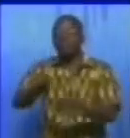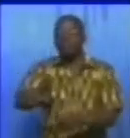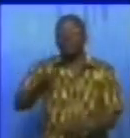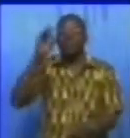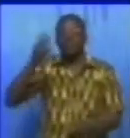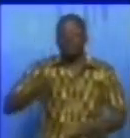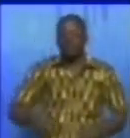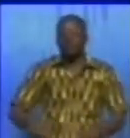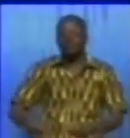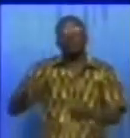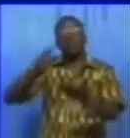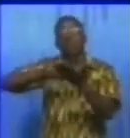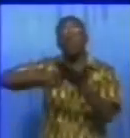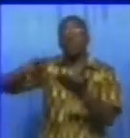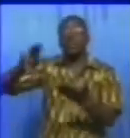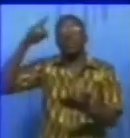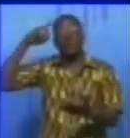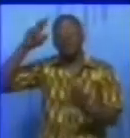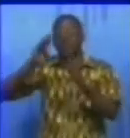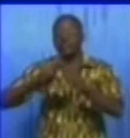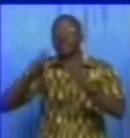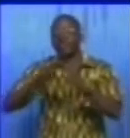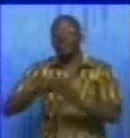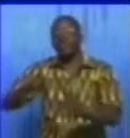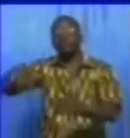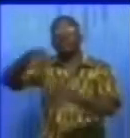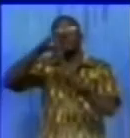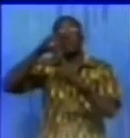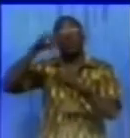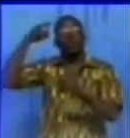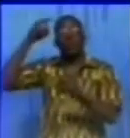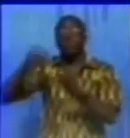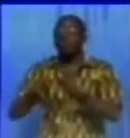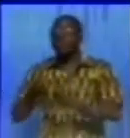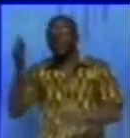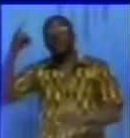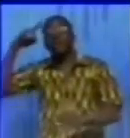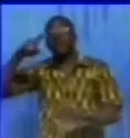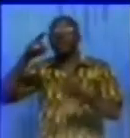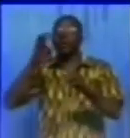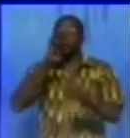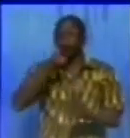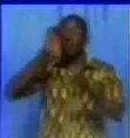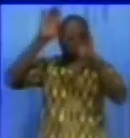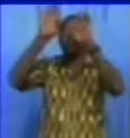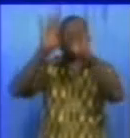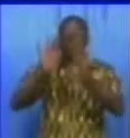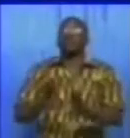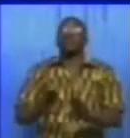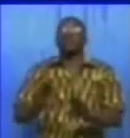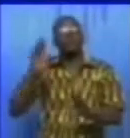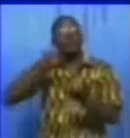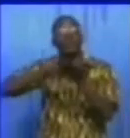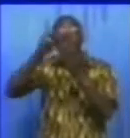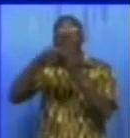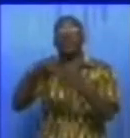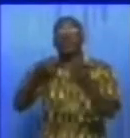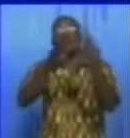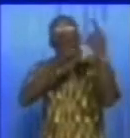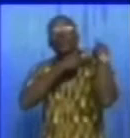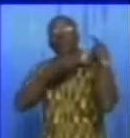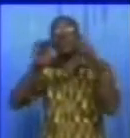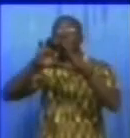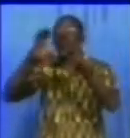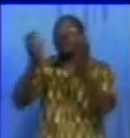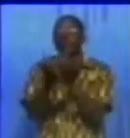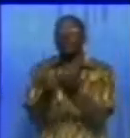aux problèmes d'assainissement de la ville, particulièrement l'évacuation des eaux pluviales. Ces projets sont portés par la commune avec